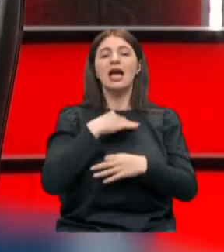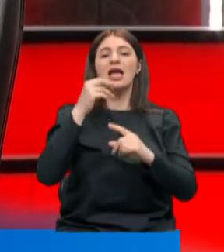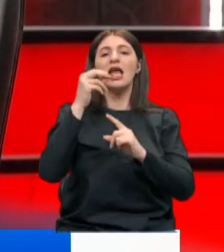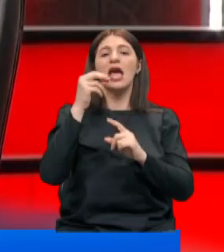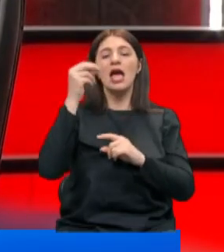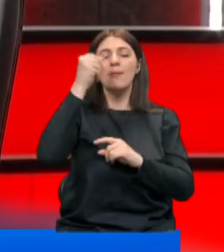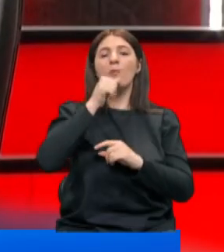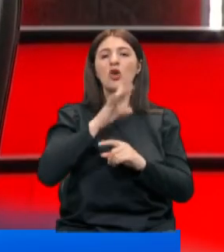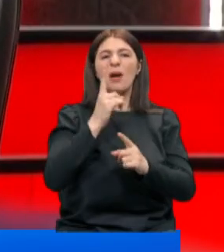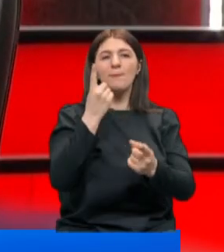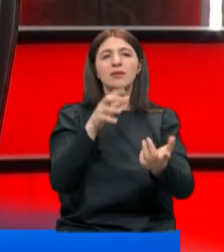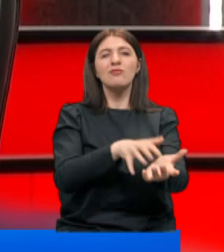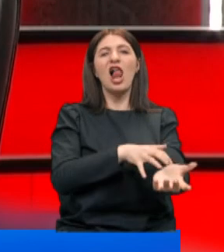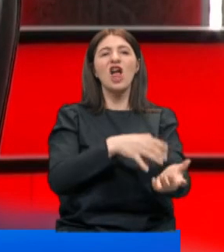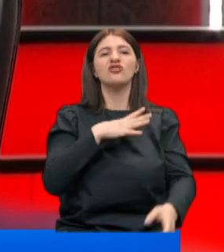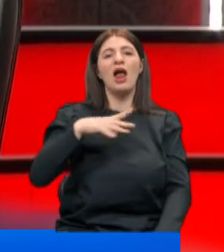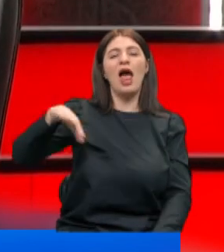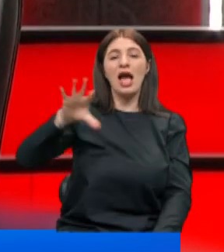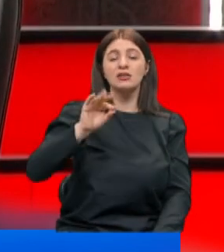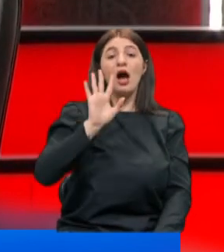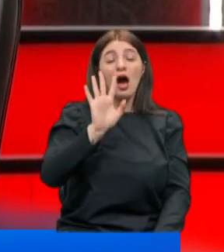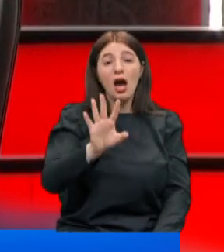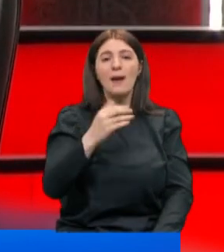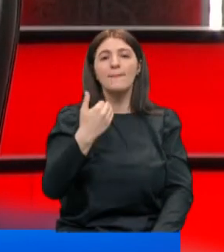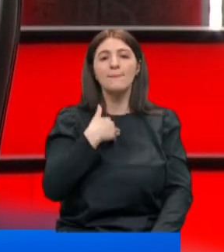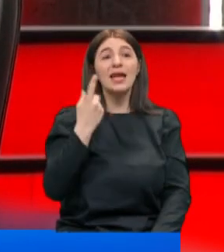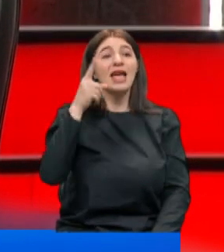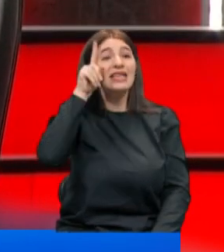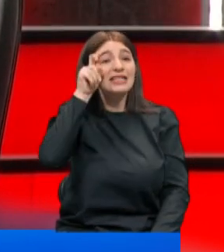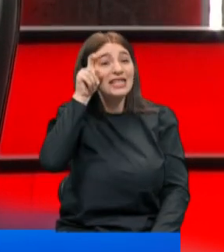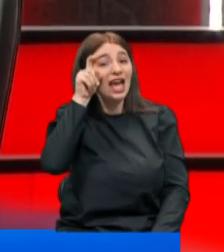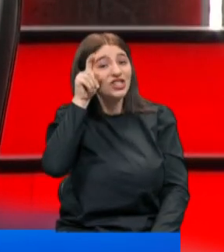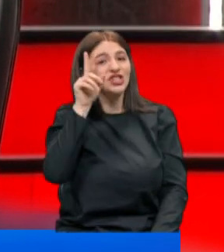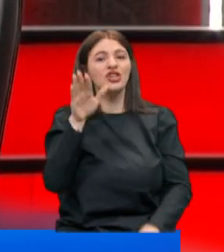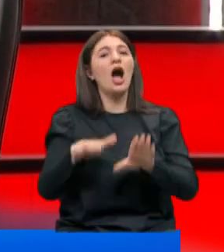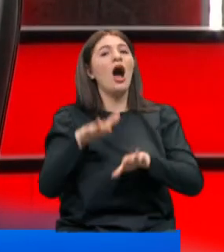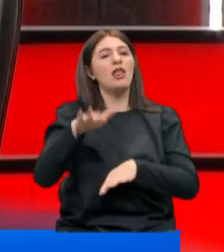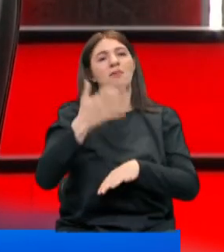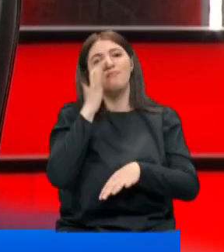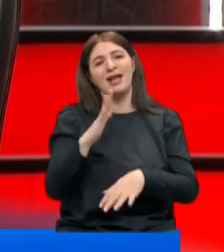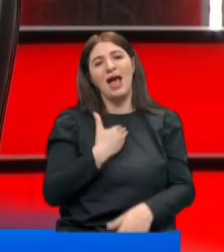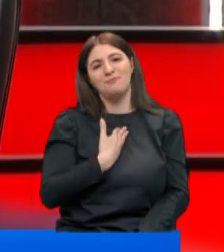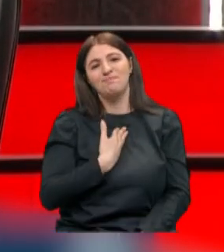yönelik bir alerji var Fakat ben daha zekice adımlar beklerdim